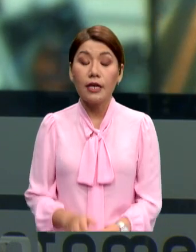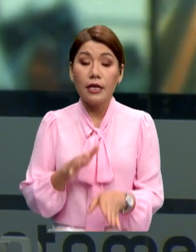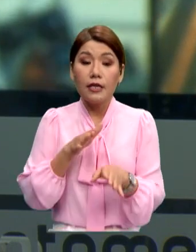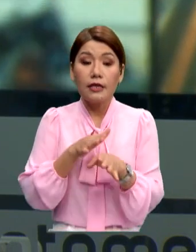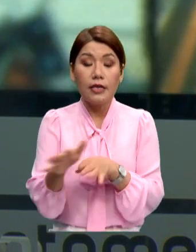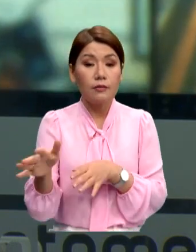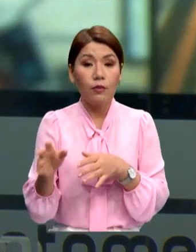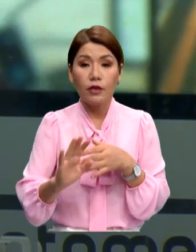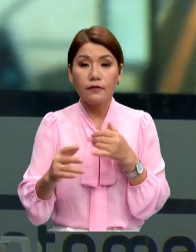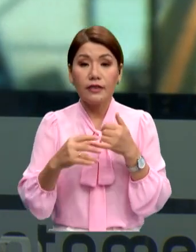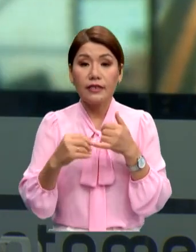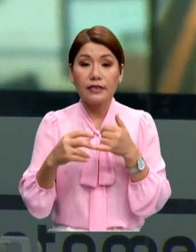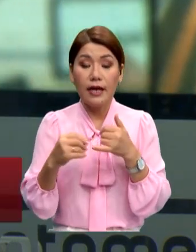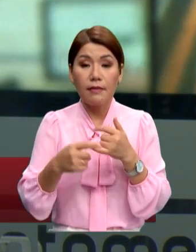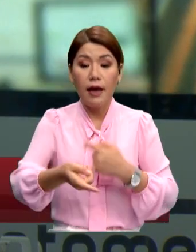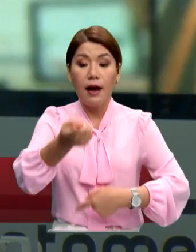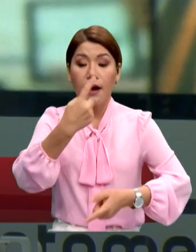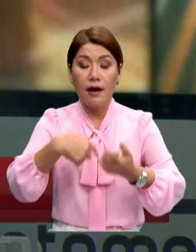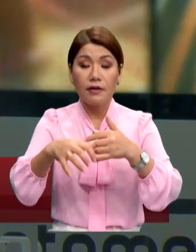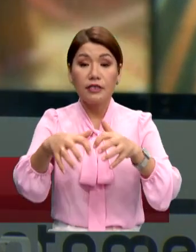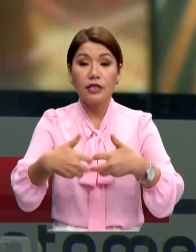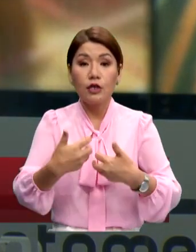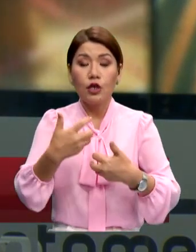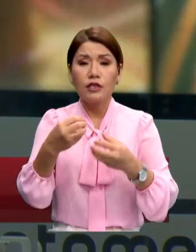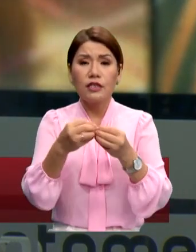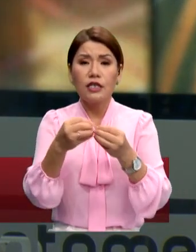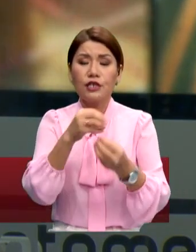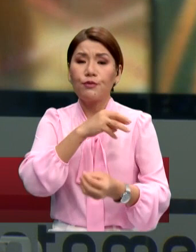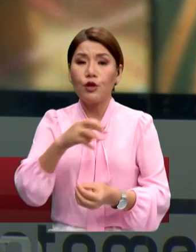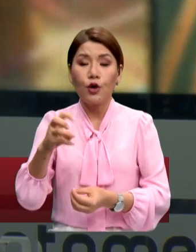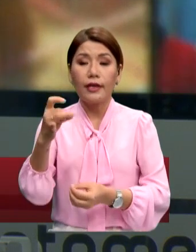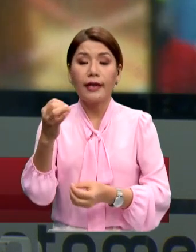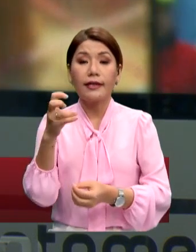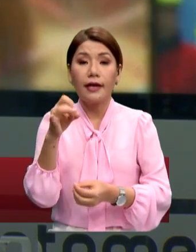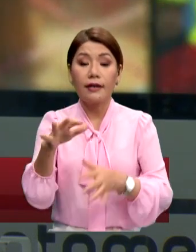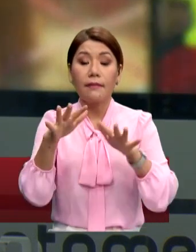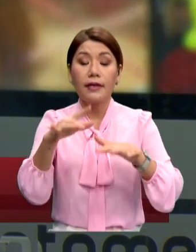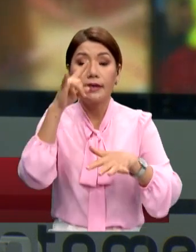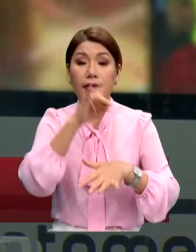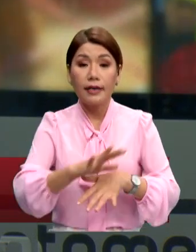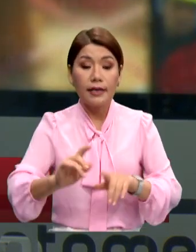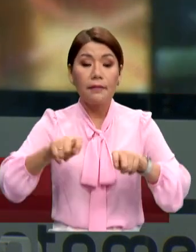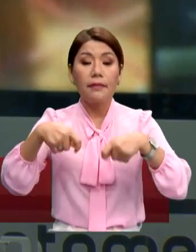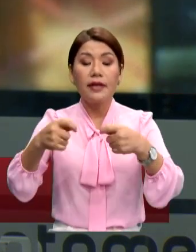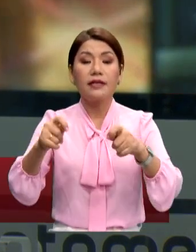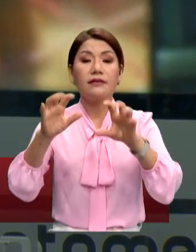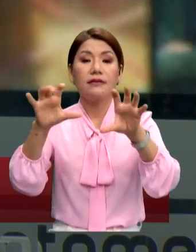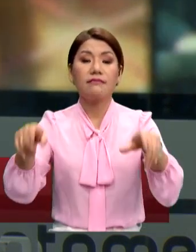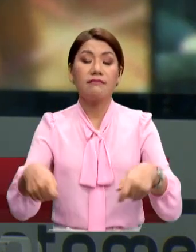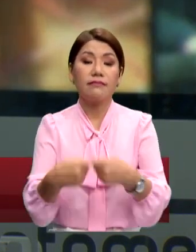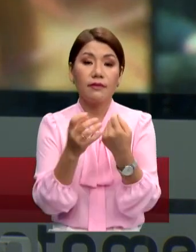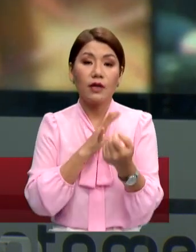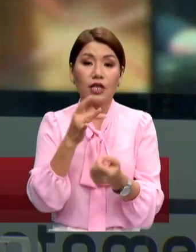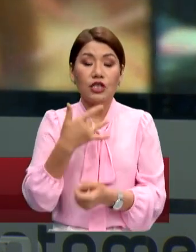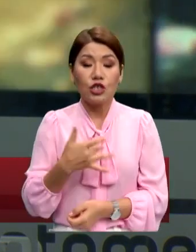Неиспользованные земли должны быть возвращены. Президент отметил, что около 10 миллионов гектаров земли в Казахстане переданы незаконно. Только в